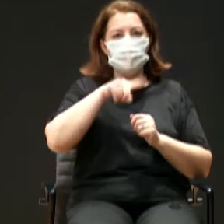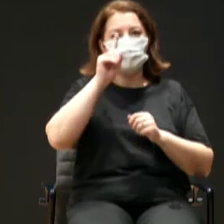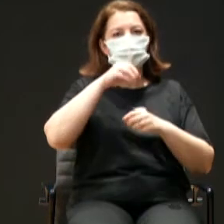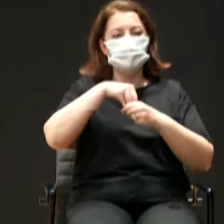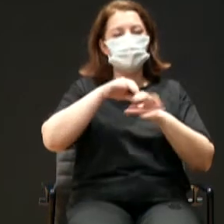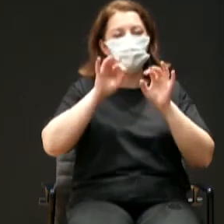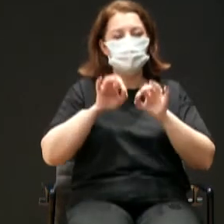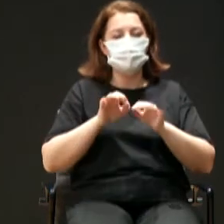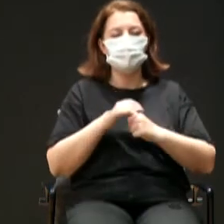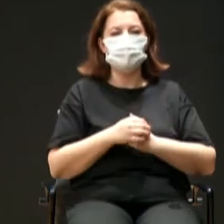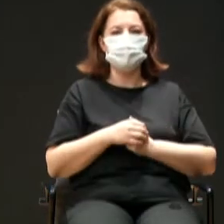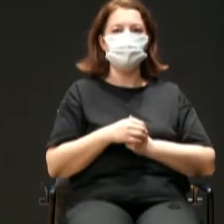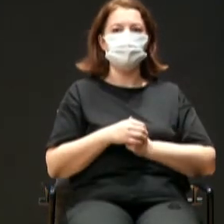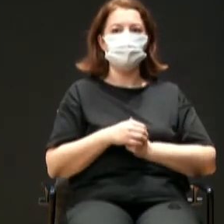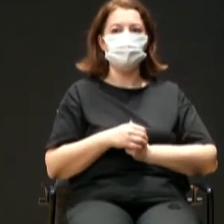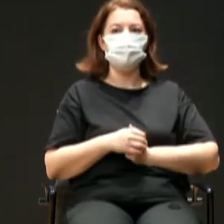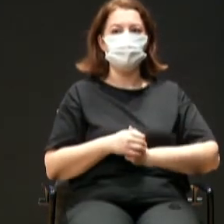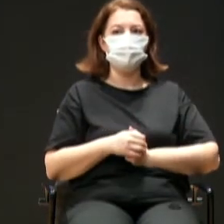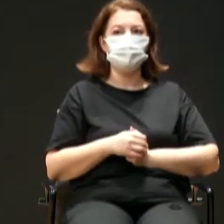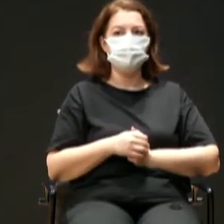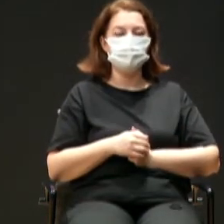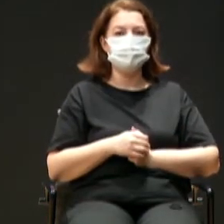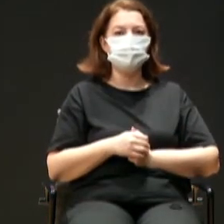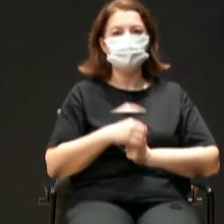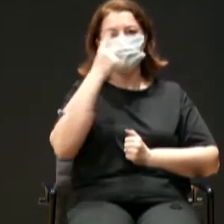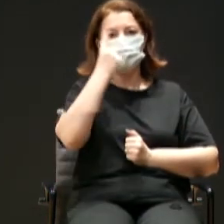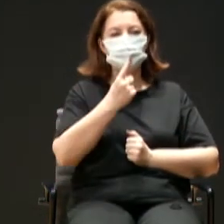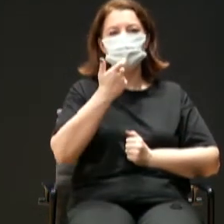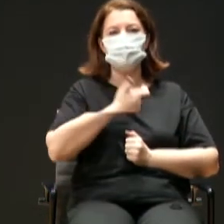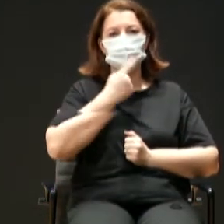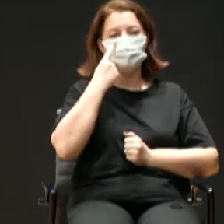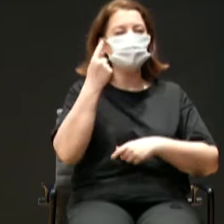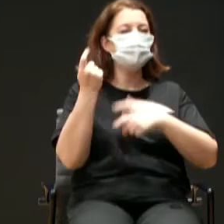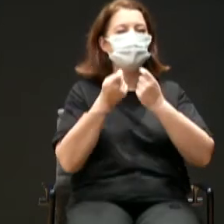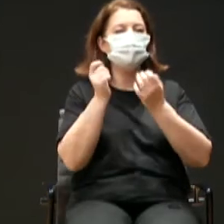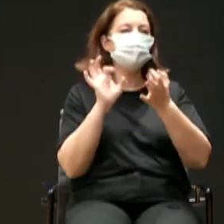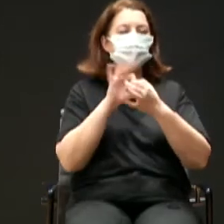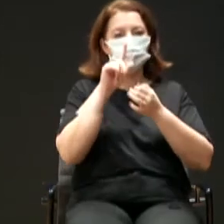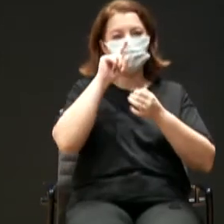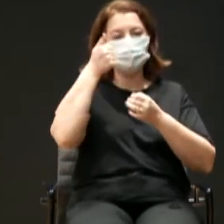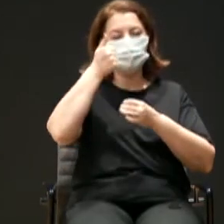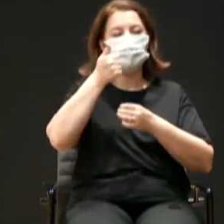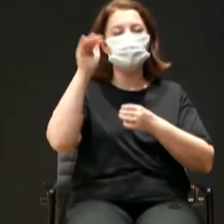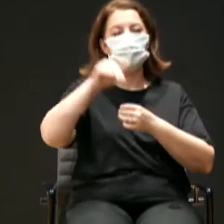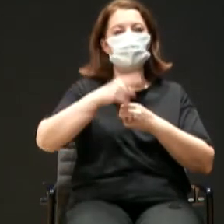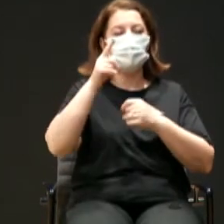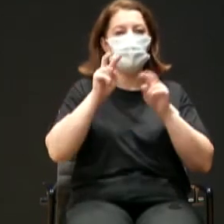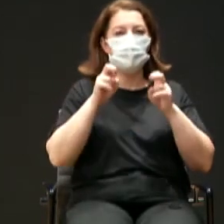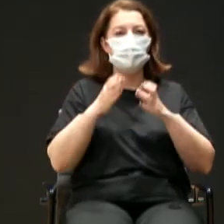istiyorum arkadaşlar. Evet, gündemimizin birinci maddesi İşletme ve İştirakler Müdürlüğü'nden gelen bir